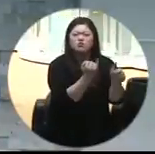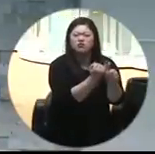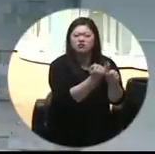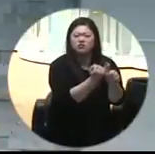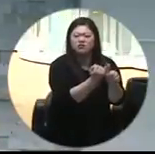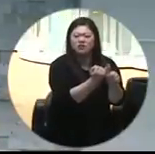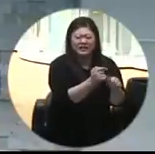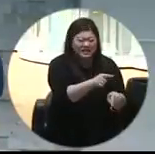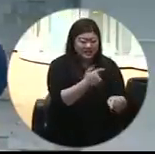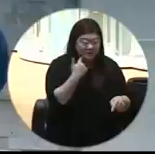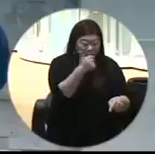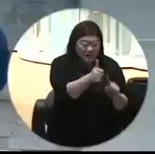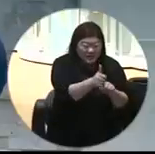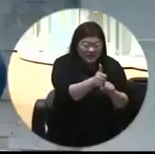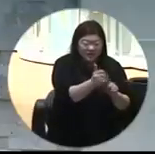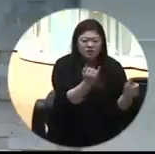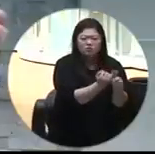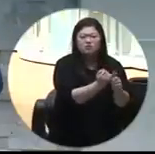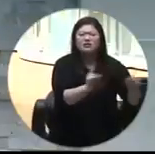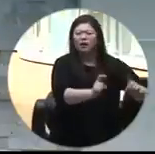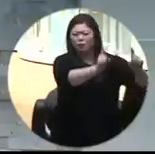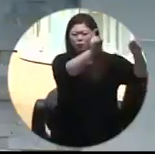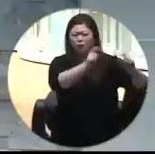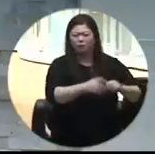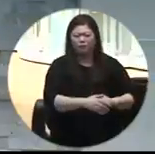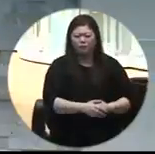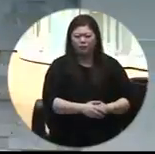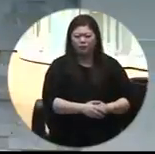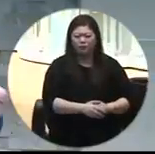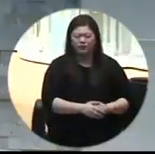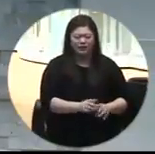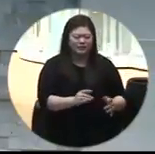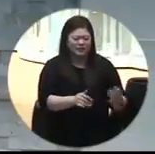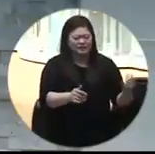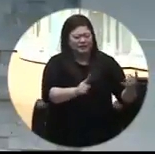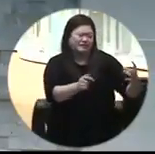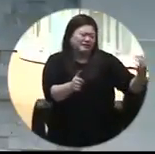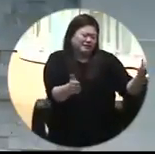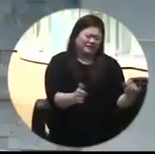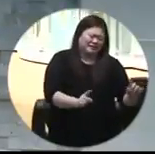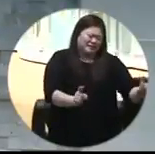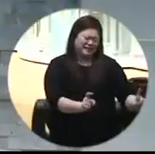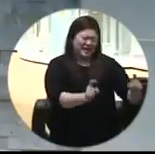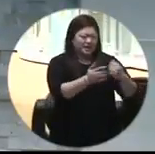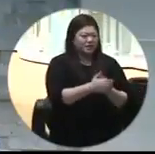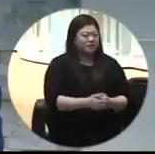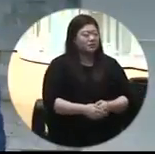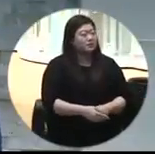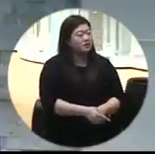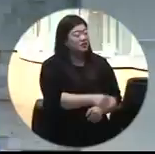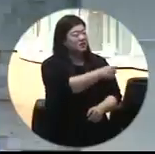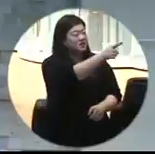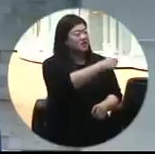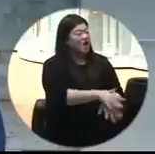집, 뭐 선교사 집안이 뭐 어렵잖아요. 그러니까 막 둘이가 불편하니까 싸움 붙었어요. 야, 귀신아! 우리 집사람이 나가라!